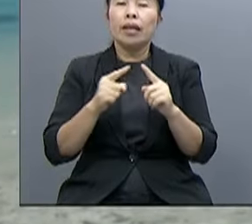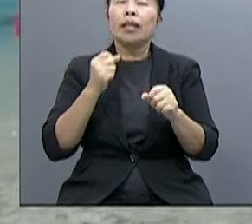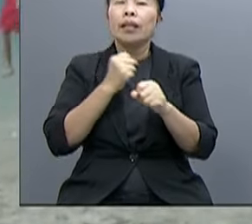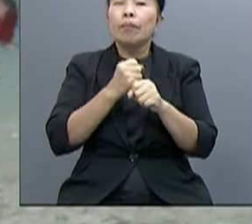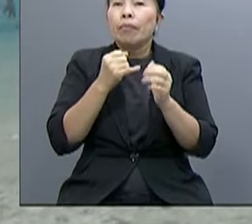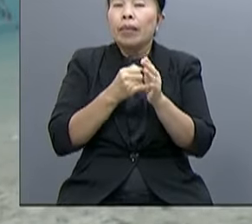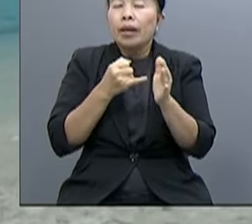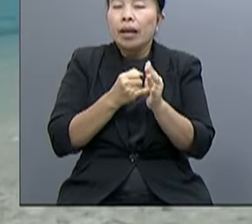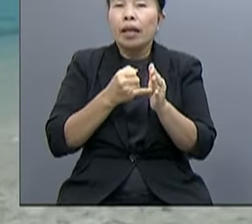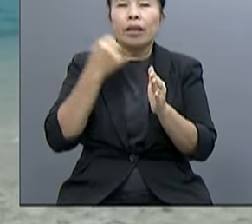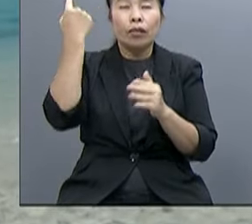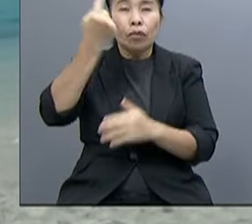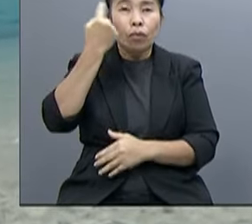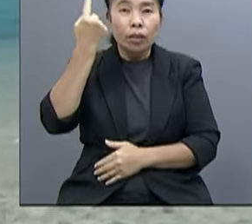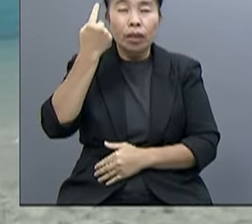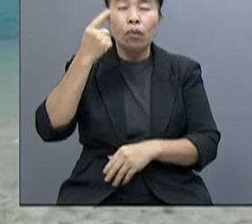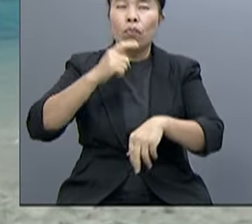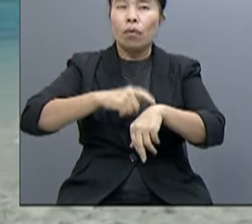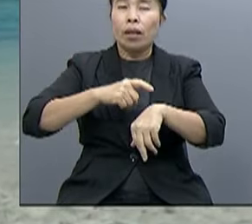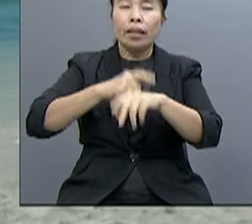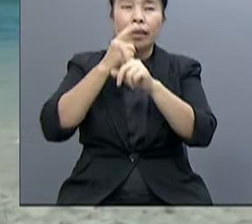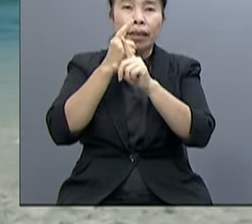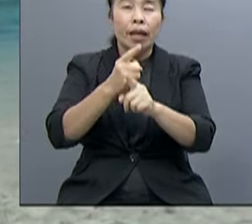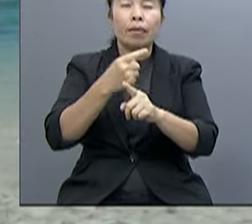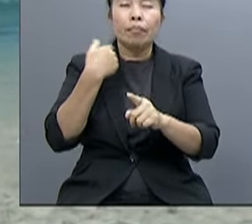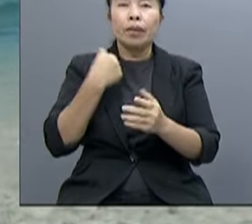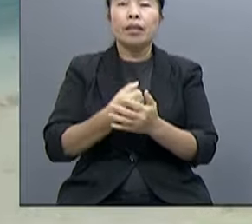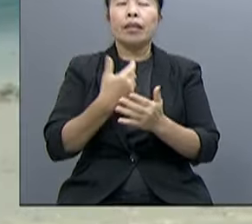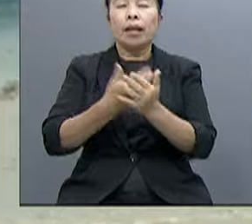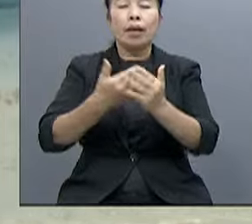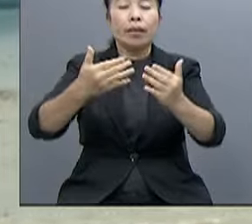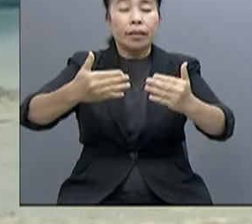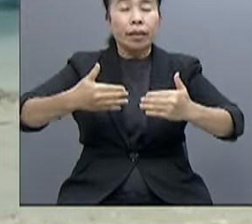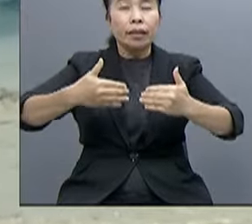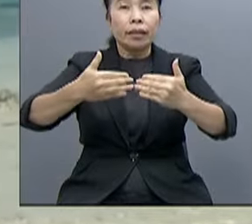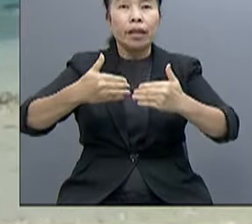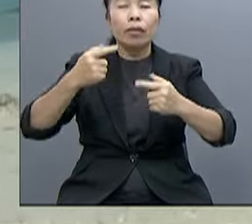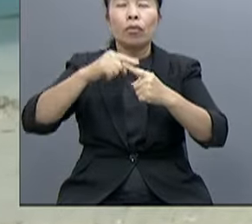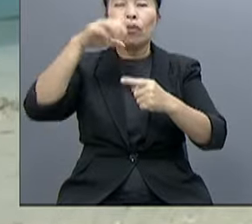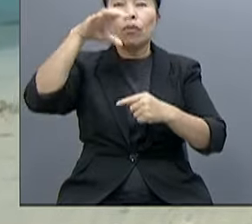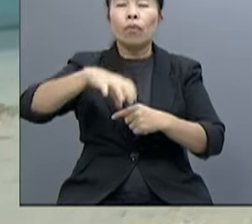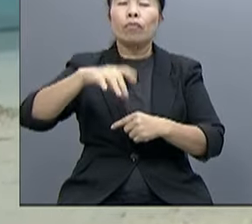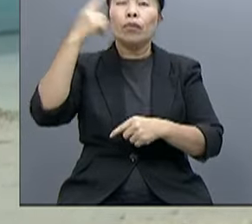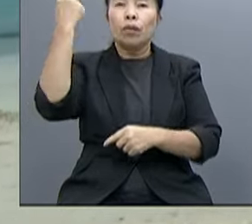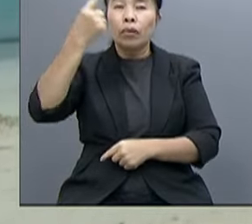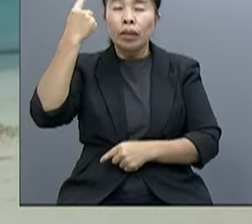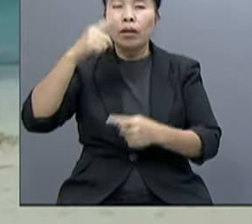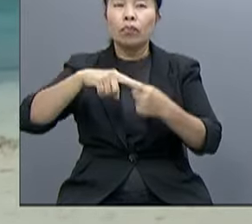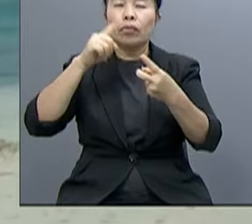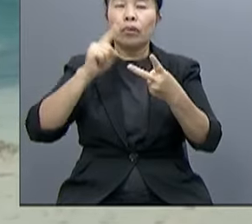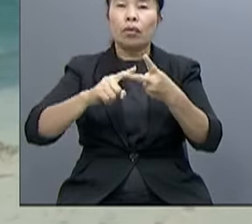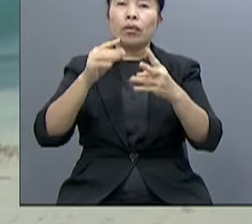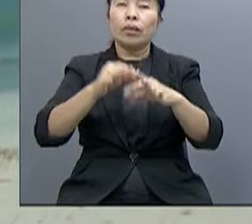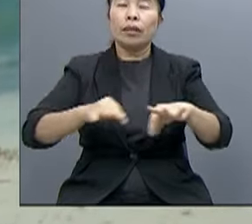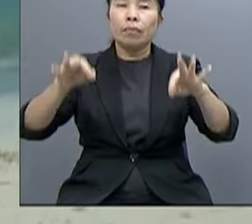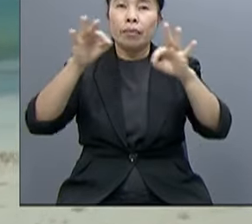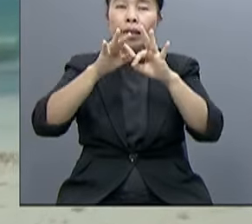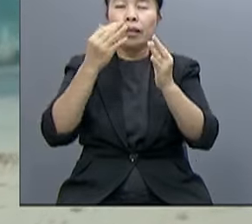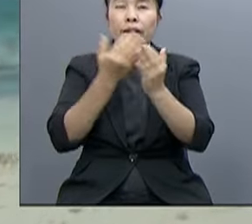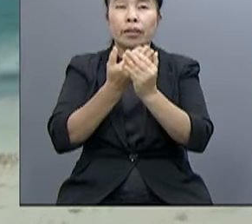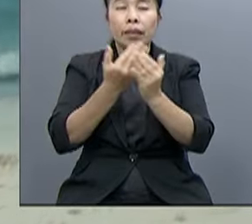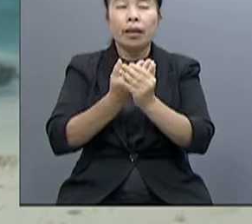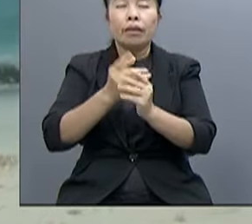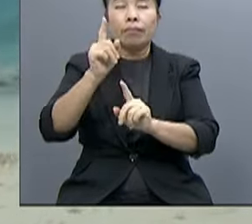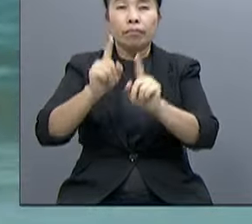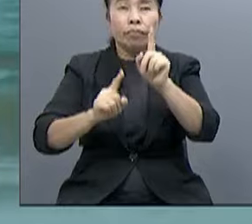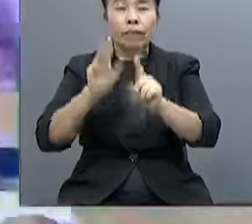ามาท่องเที่ยวในไทยช่วงเวลาดังกล่าวจะช่วยเพิ่มรายได้ของอุตสาหกรรมการท่องเที่ยวและเป็นปัจจัยสำคัญในการกระตุ้นเศรษฐกิจไทยในภาพรวม